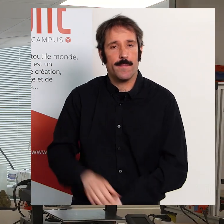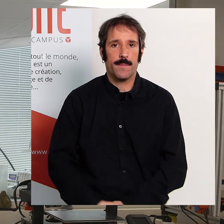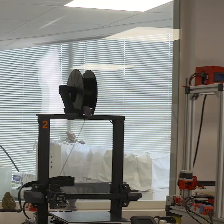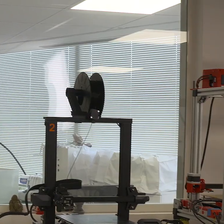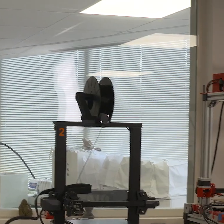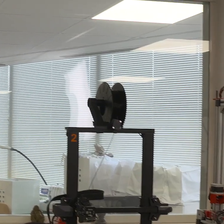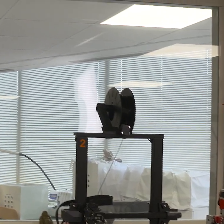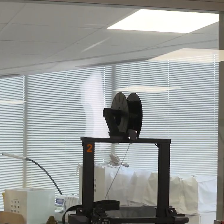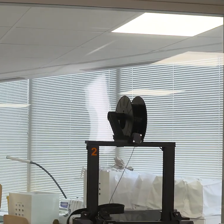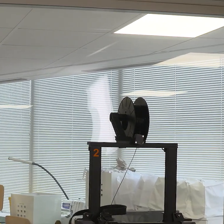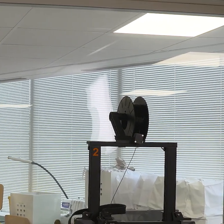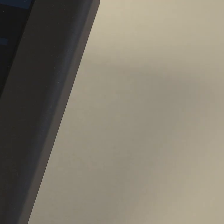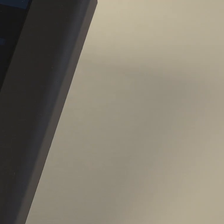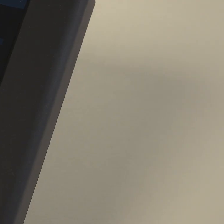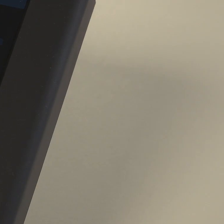juste à droite.